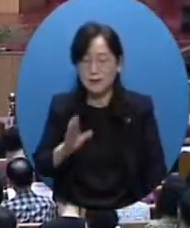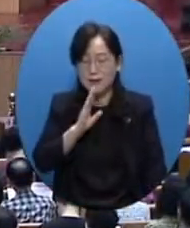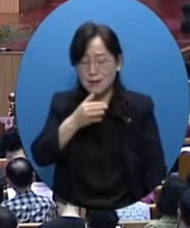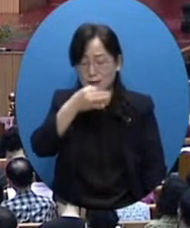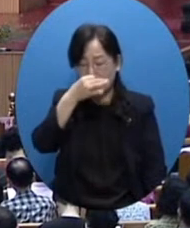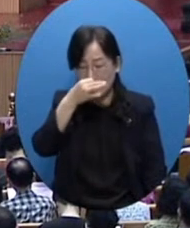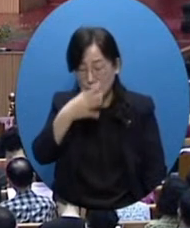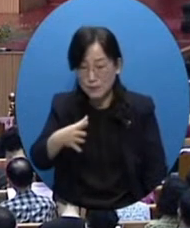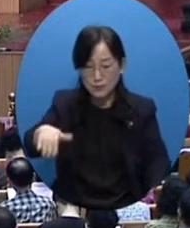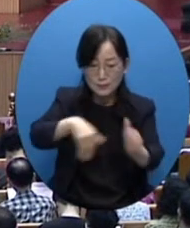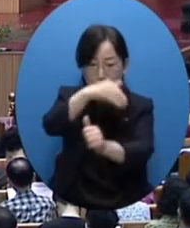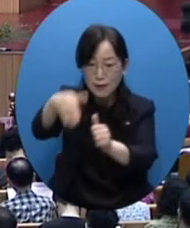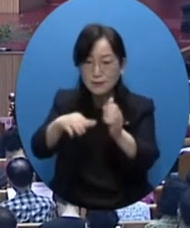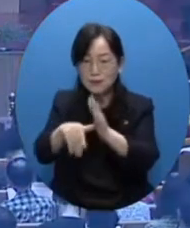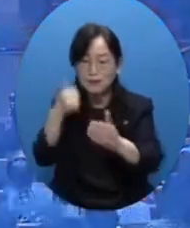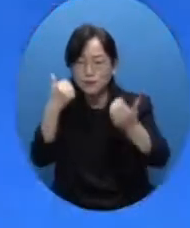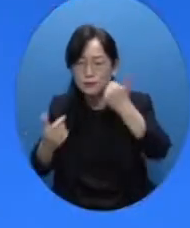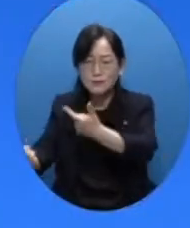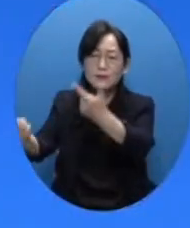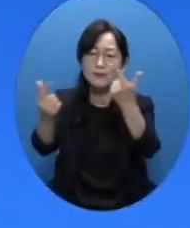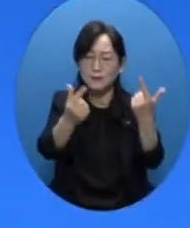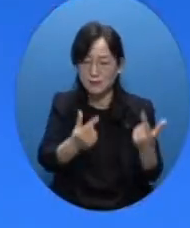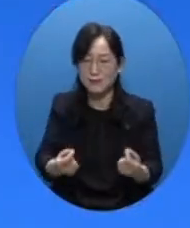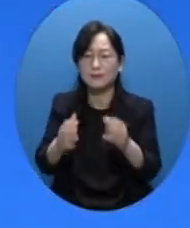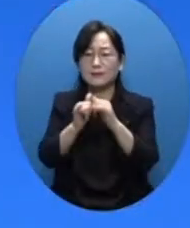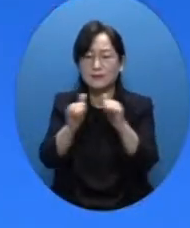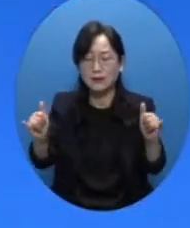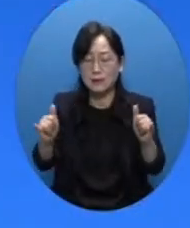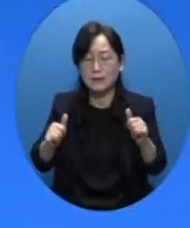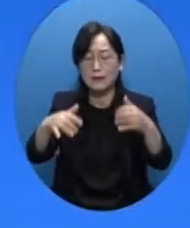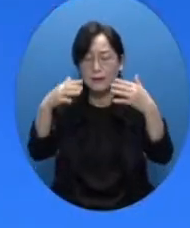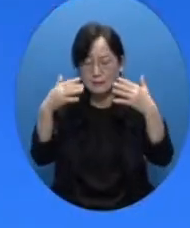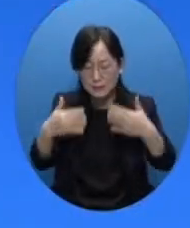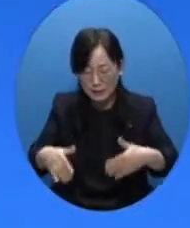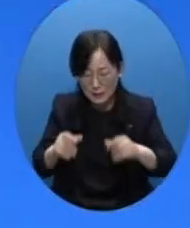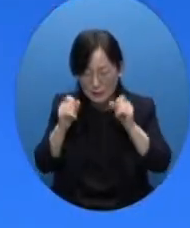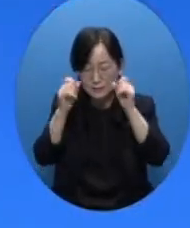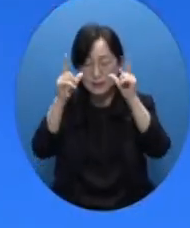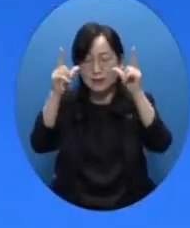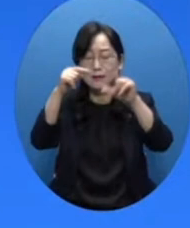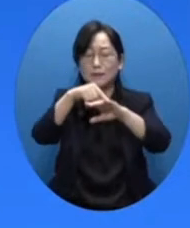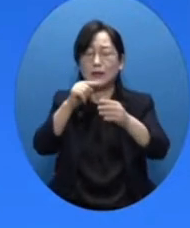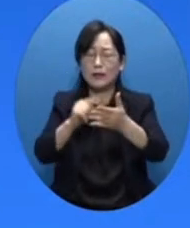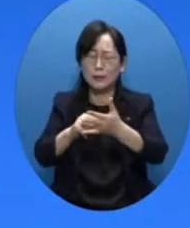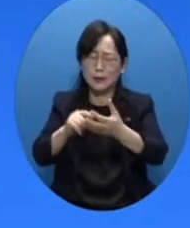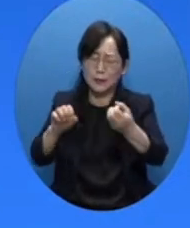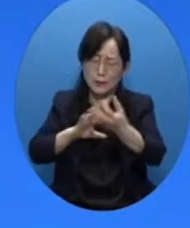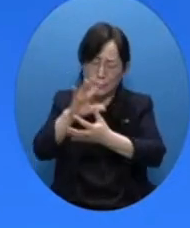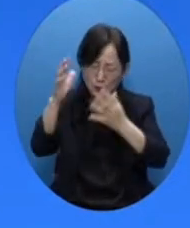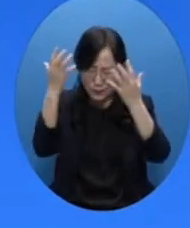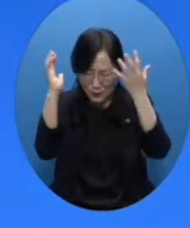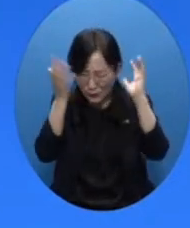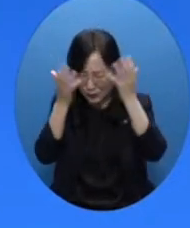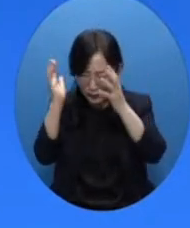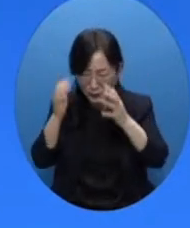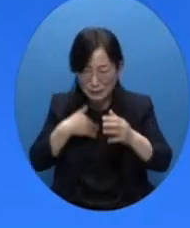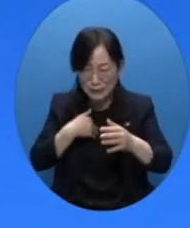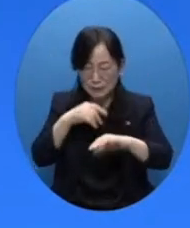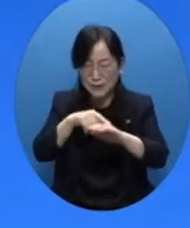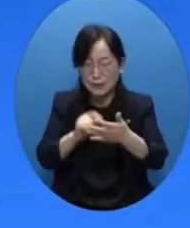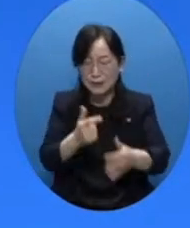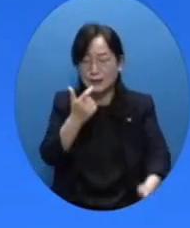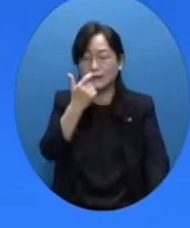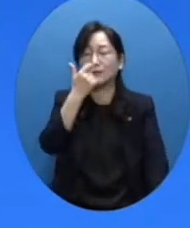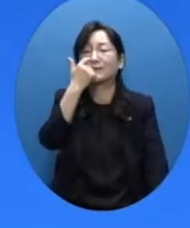상황에 철수 때 누구나 인간의 연약함을 깨닫게 되고 내 마음의 산란하고 내 양심에 찔렀다